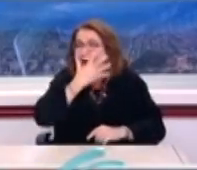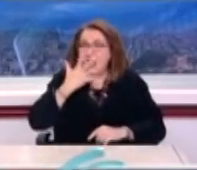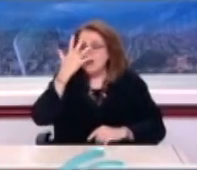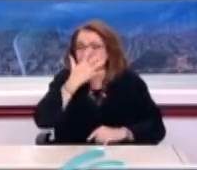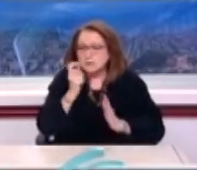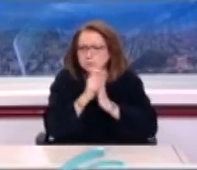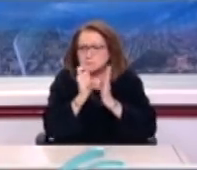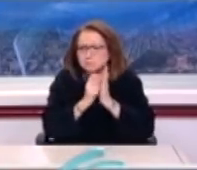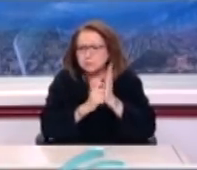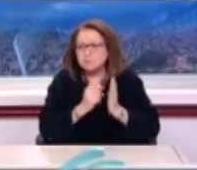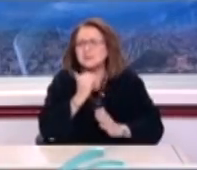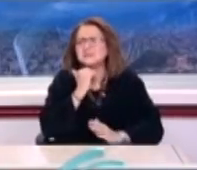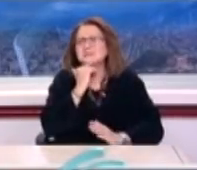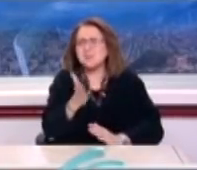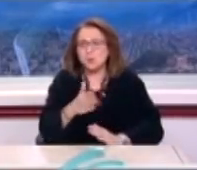Ασίας.